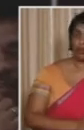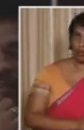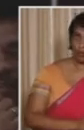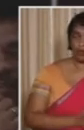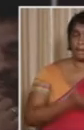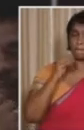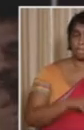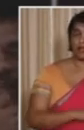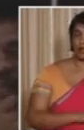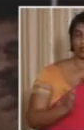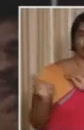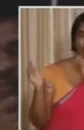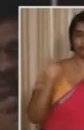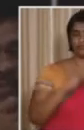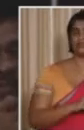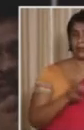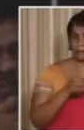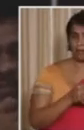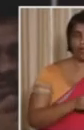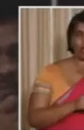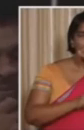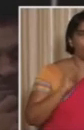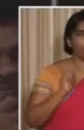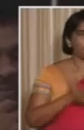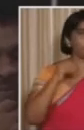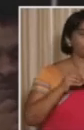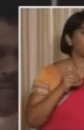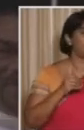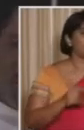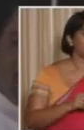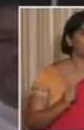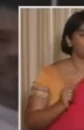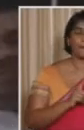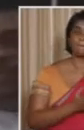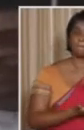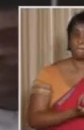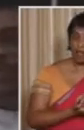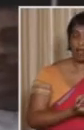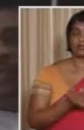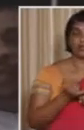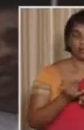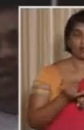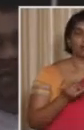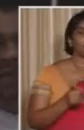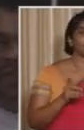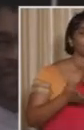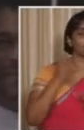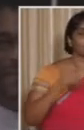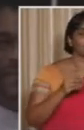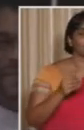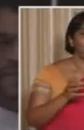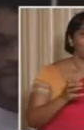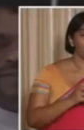නාසෙලා මැතිවරණ හතරක් කල් දාපු පක්ෂයක්. තමුන් නාසෙ කොහමද කතා කරන්නේ මැතිවරණ කල් දාපු එක ගැන? පළාත් සභා ගල් කරා. තමුන් නාසෙලා පළාත් සභා මැතිවරණේ